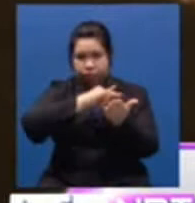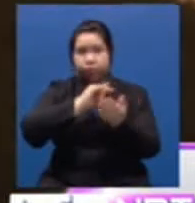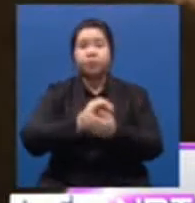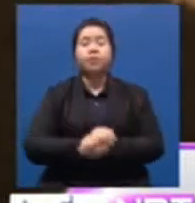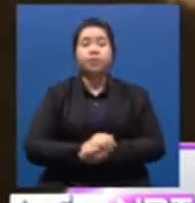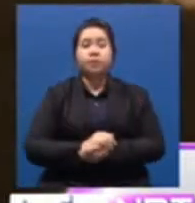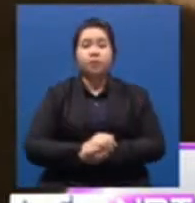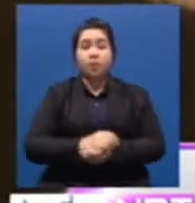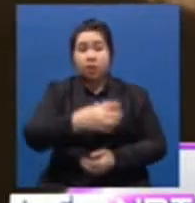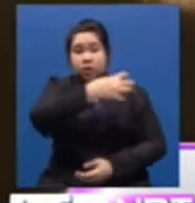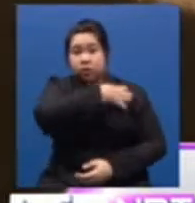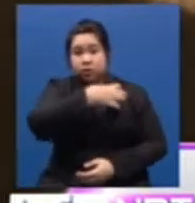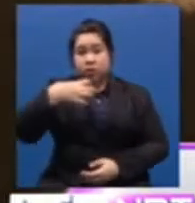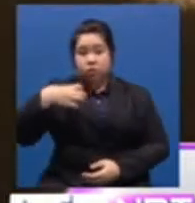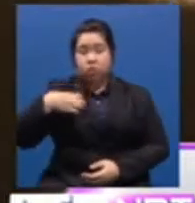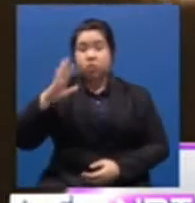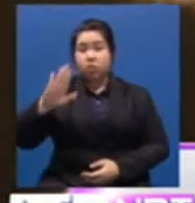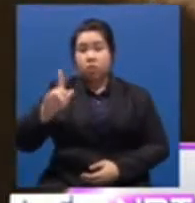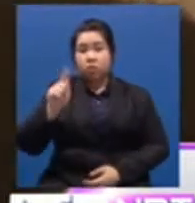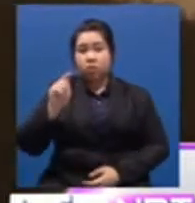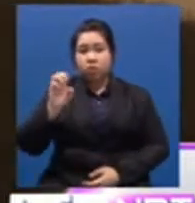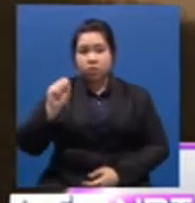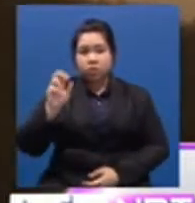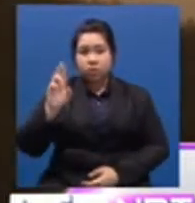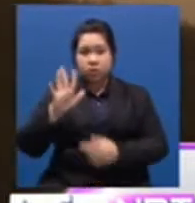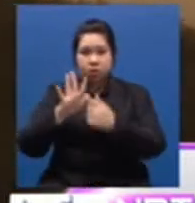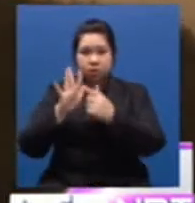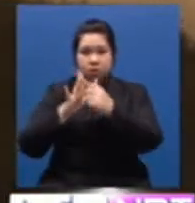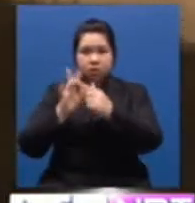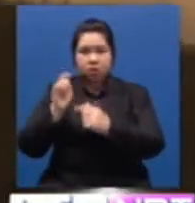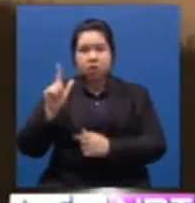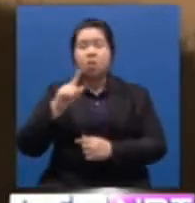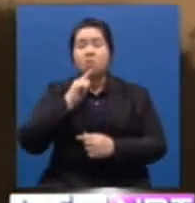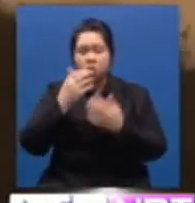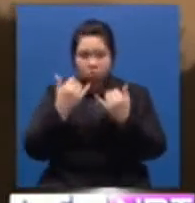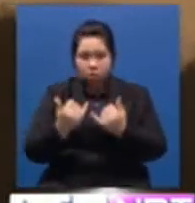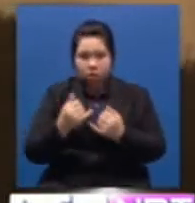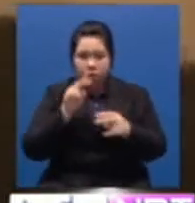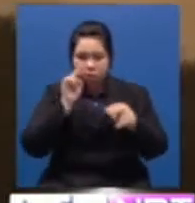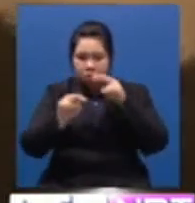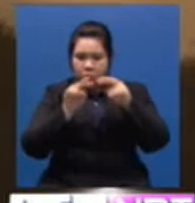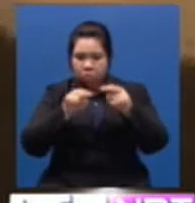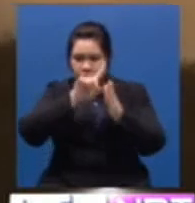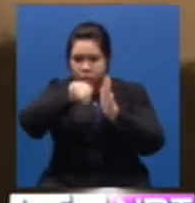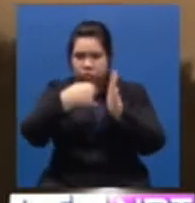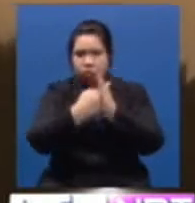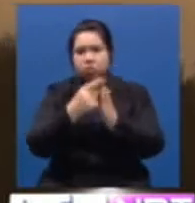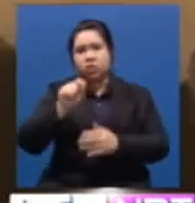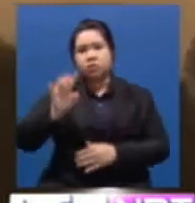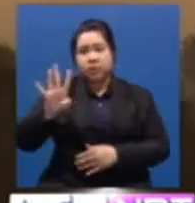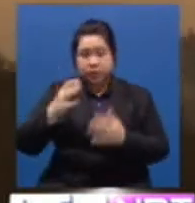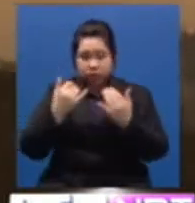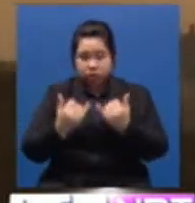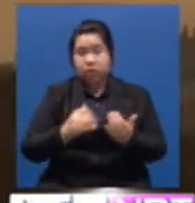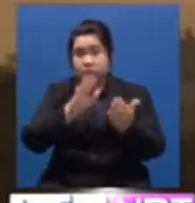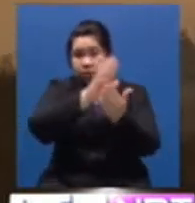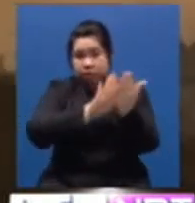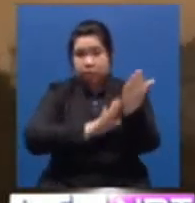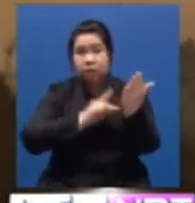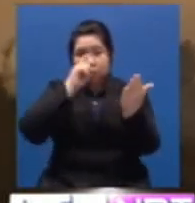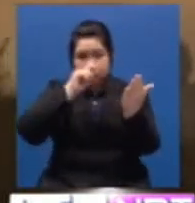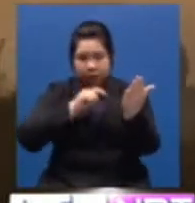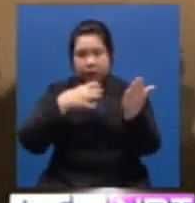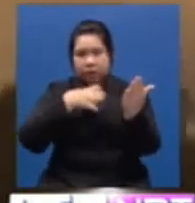ณกรุงเทพฯอิสราเอลได้ตั้งศูนย์ติดตามเหตุการณ์ตลอด24ชั่วโมงซึ่งขณะนี้มีคนไทยแจ้งความประสงค์